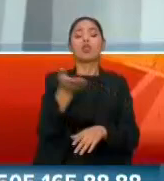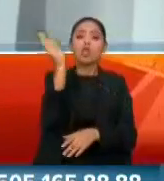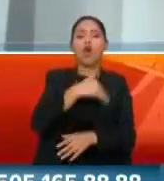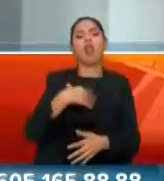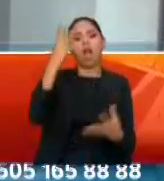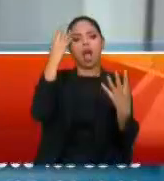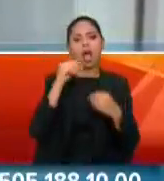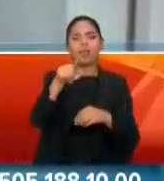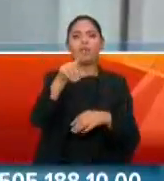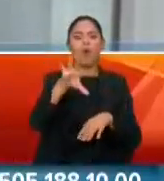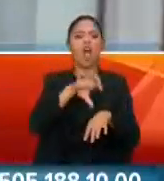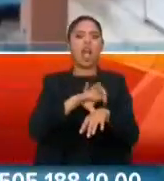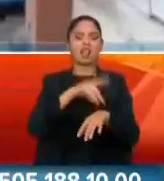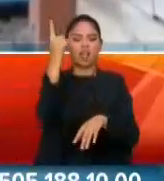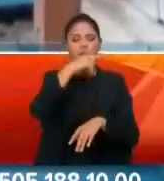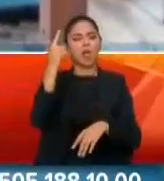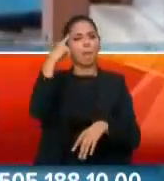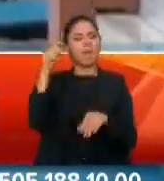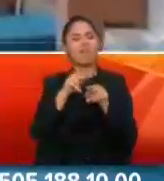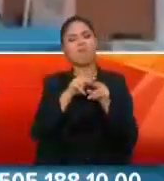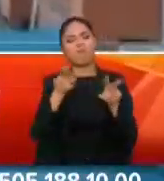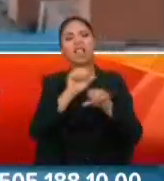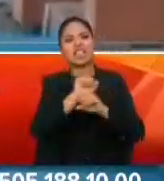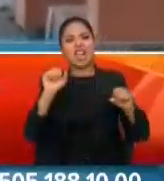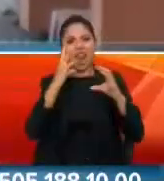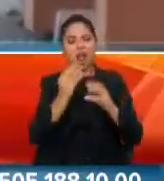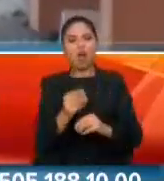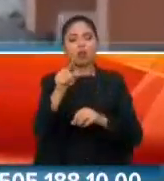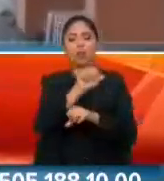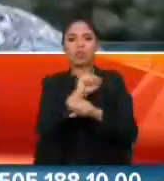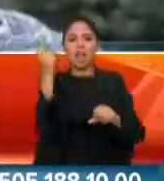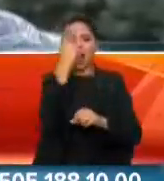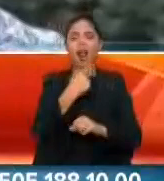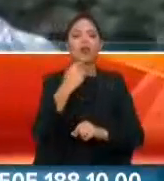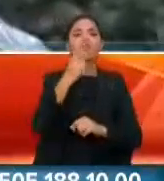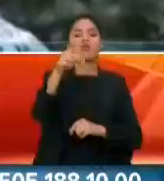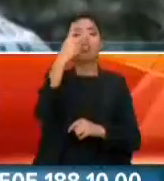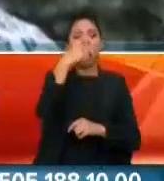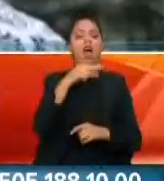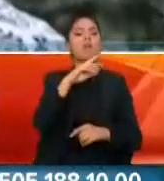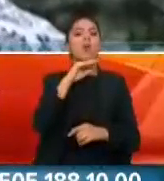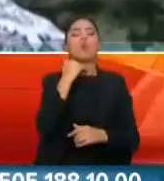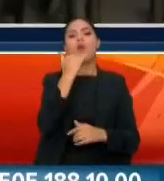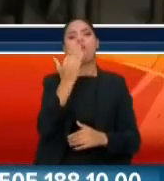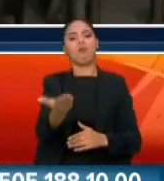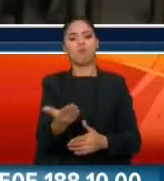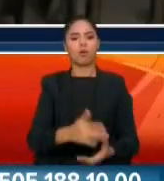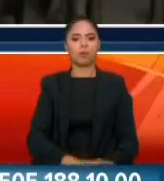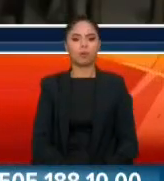Akkaya'nın geçirdiği rahatsızlık beyninde hasara neden olmuştu. Ve bu yüzden de gülme ve ağlama yetisini kaybettiği ortaya